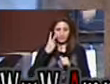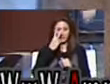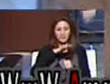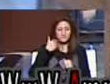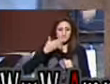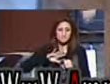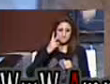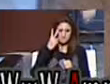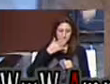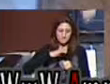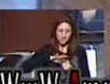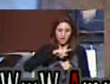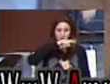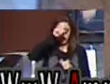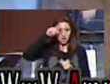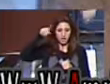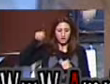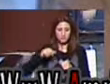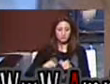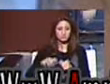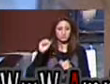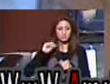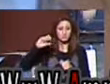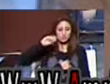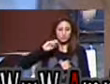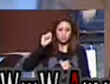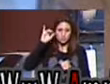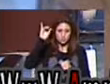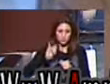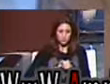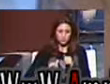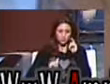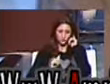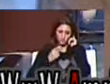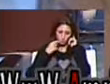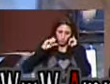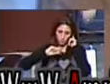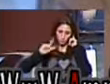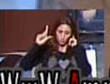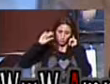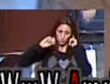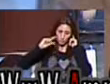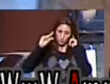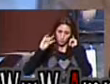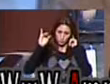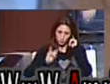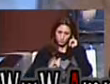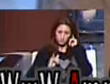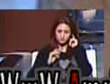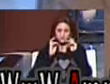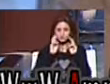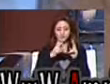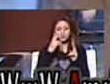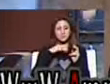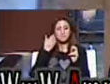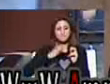الارض داخل القصر، وهما صوفي ولودي توفيق اندراوس. قصر توفيق باشا اندراوس اللي حصلت فيه الواقعة